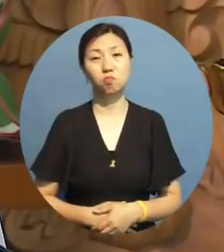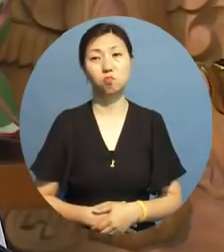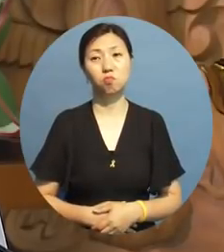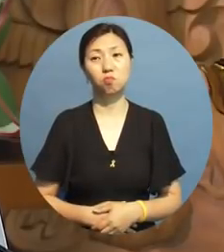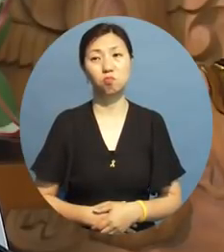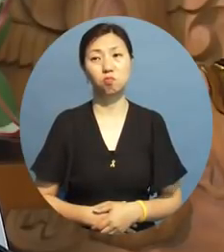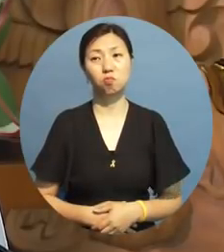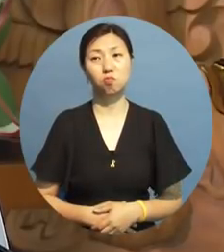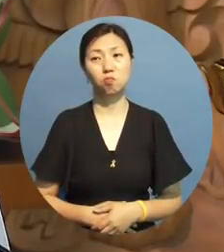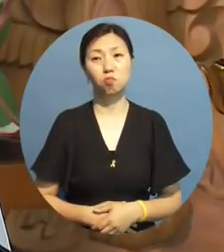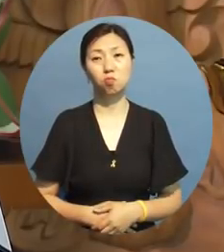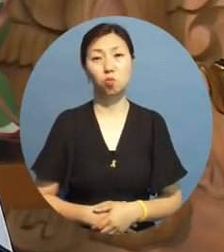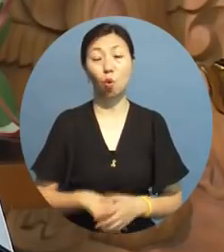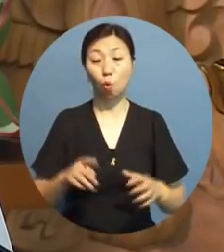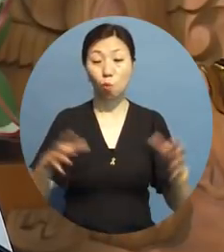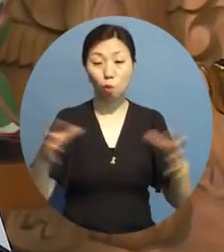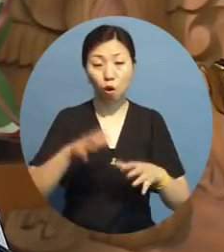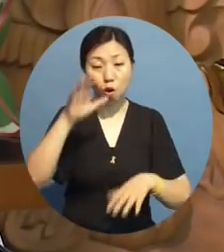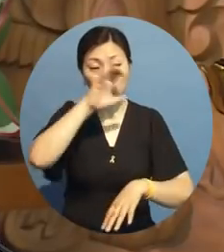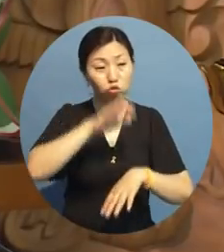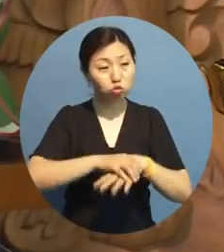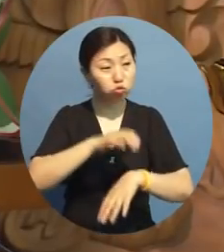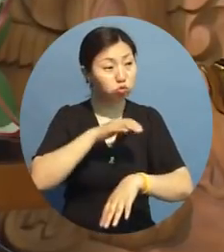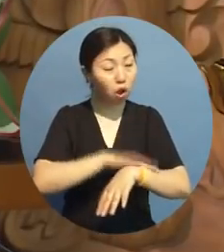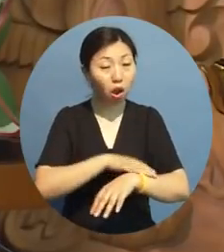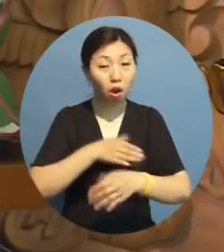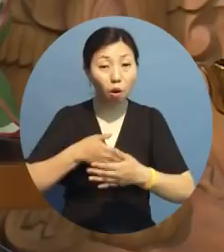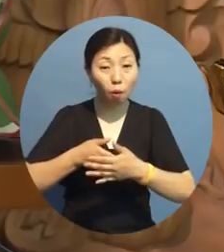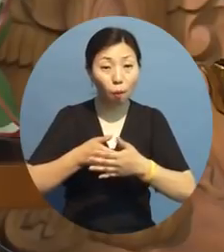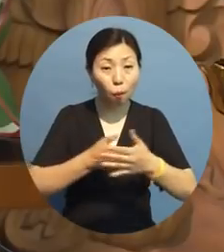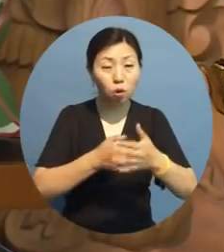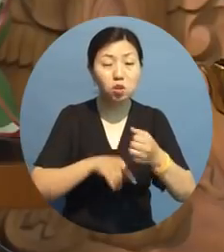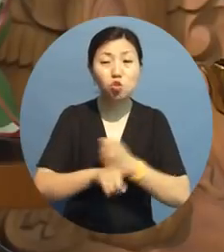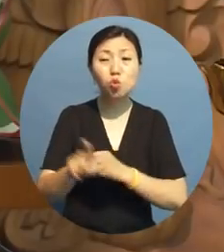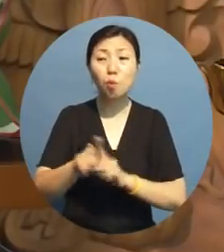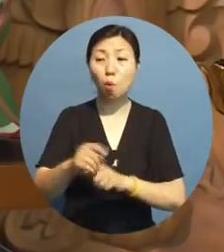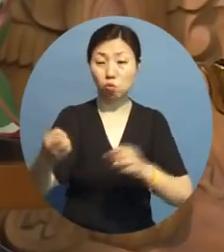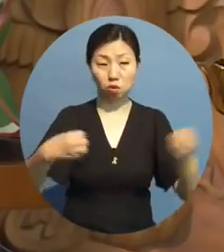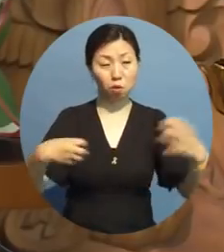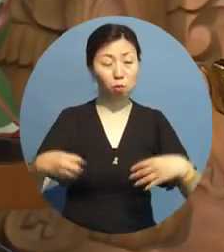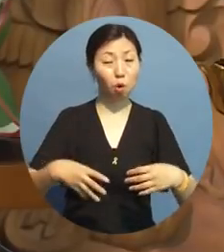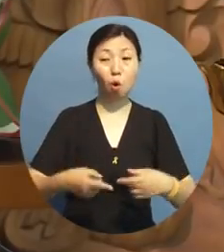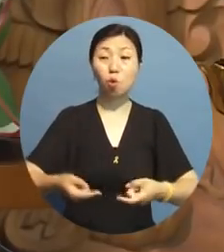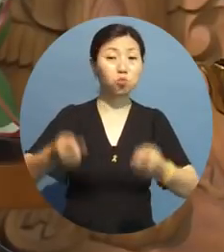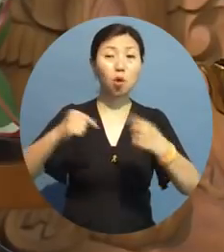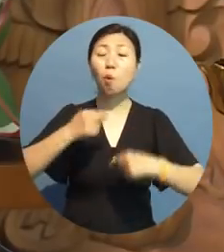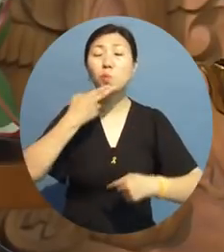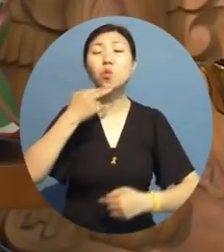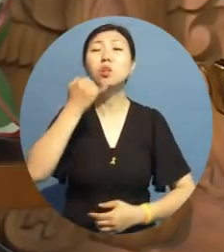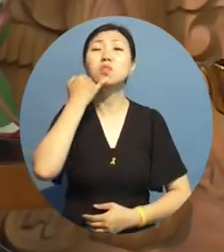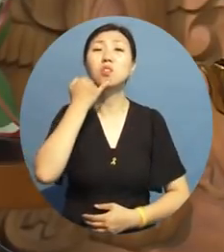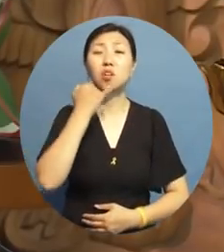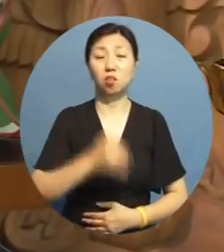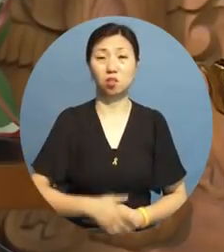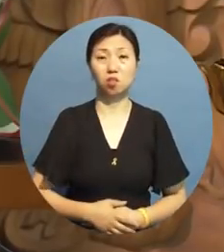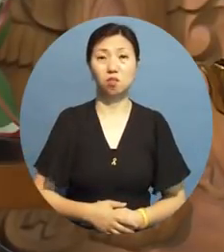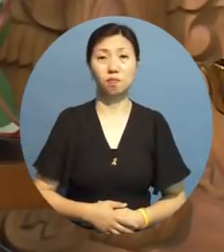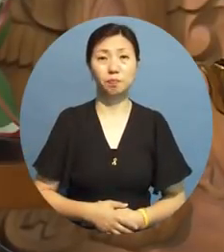여기 와서 이렇게 수행할 필요가 뭐 있나 하면 안 와도 돼. 근데 그래도 대한민국에 태어나서